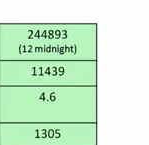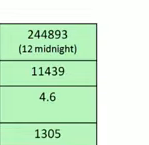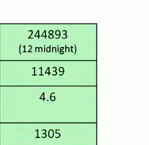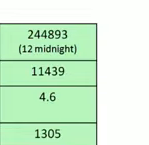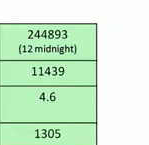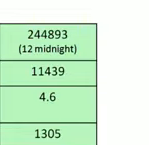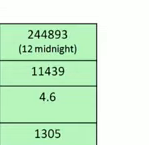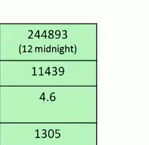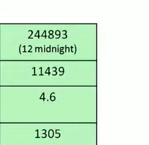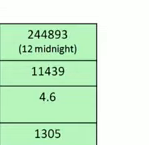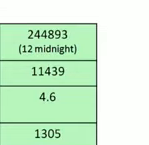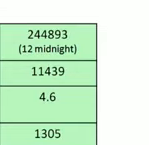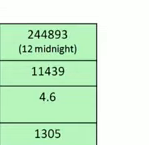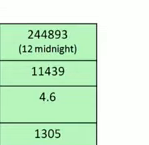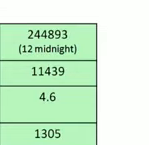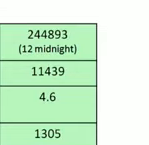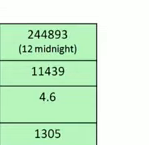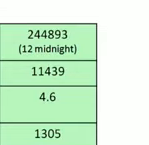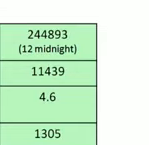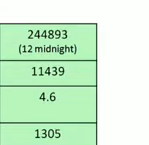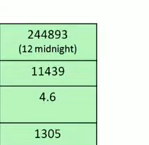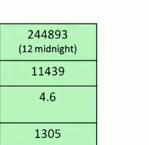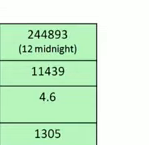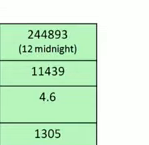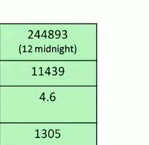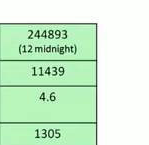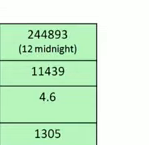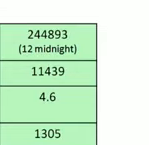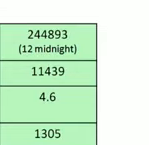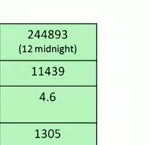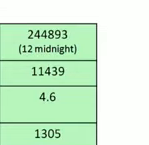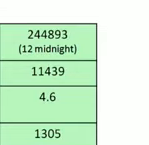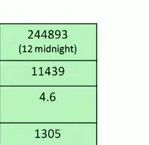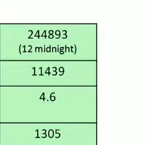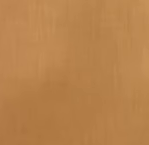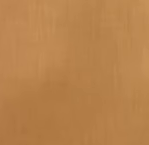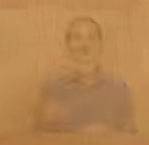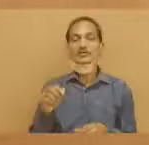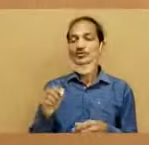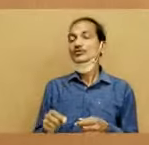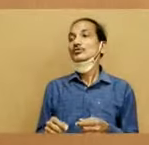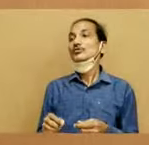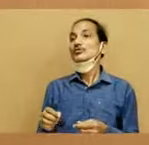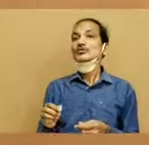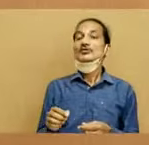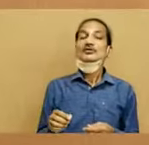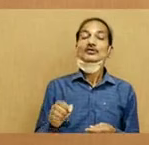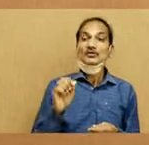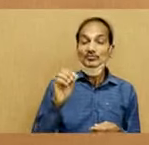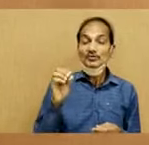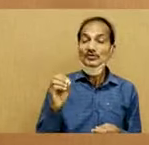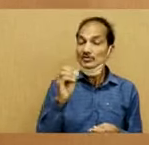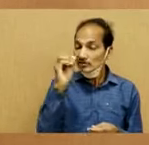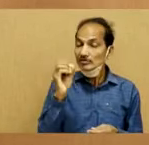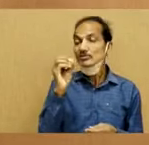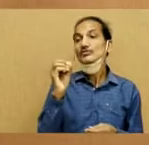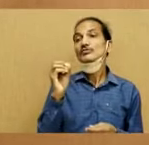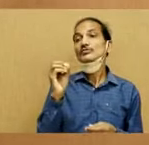ବିଶ୍ୱରେ 19ତମ ସଂକ୍ରମିତ ଦେଶ। ବର୍ତ୍ତମାନ ଟିକେ ଦେଖିବା ଓଡ଼ିଶା।